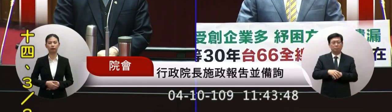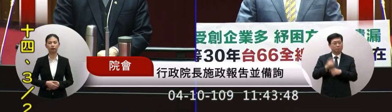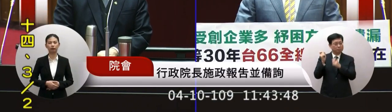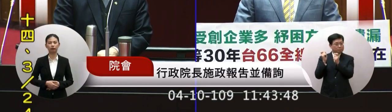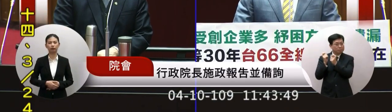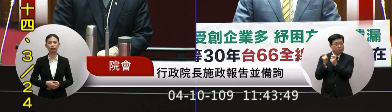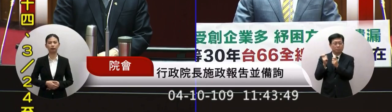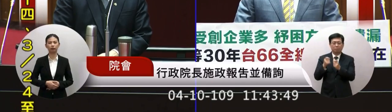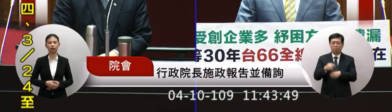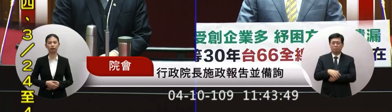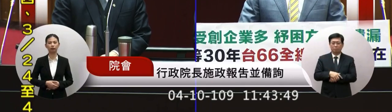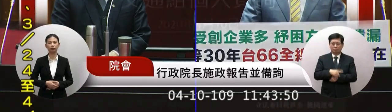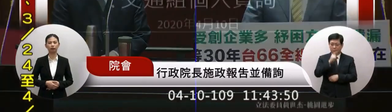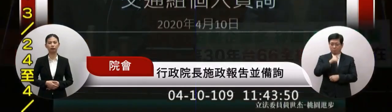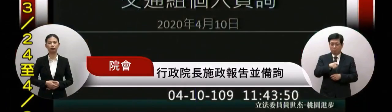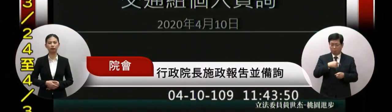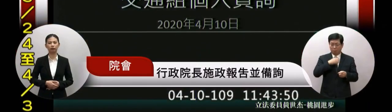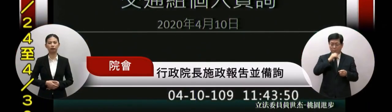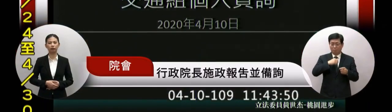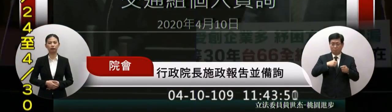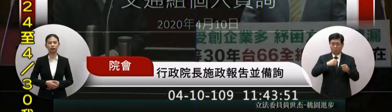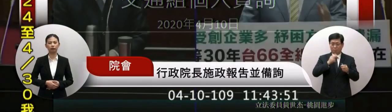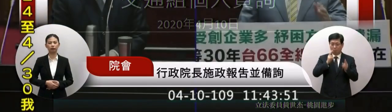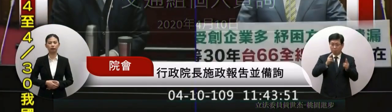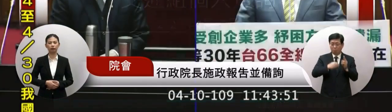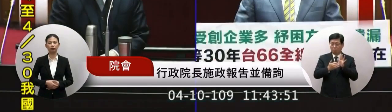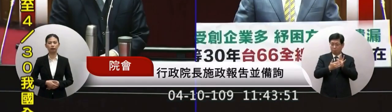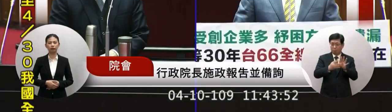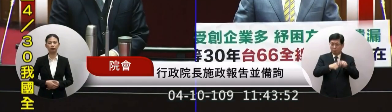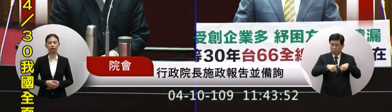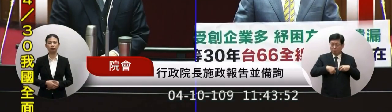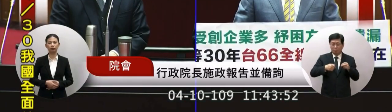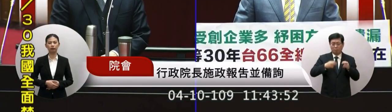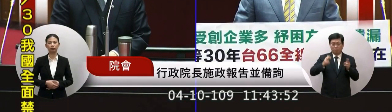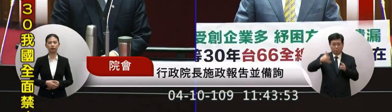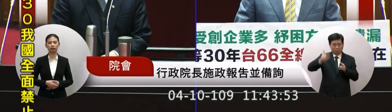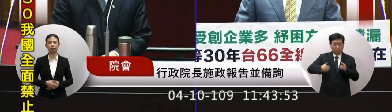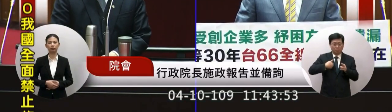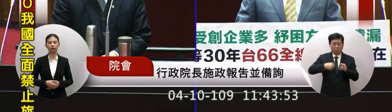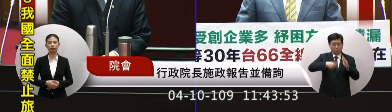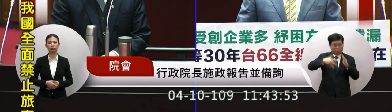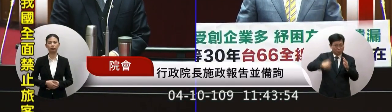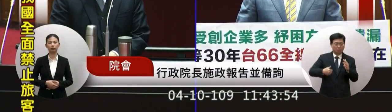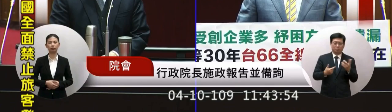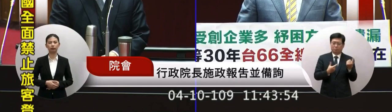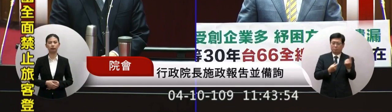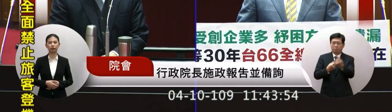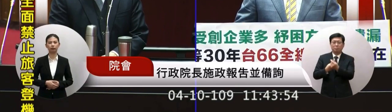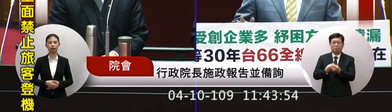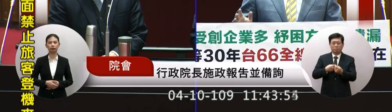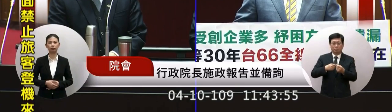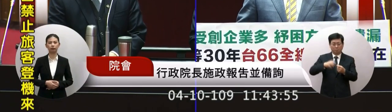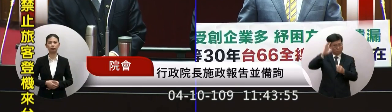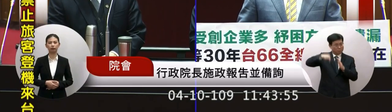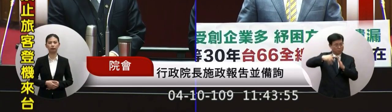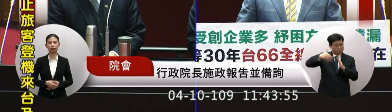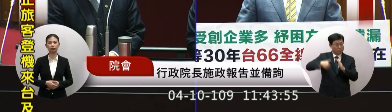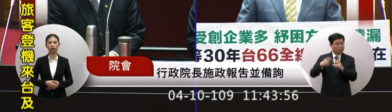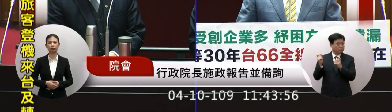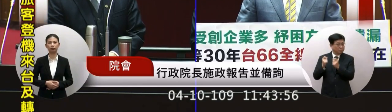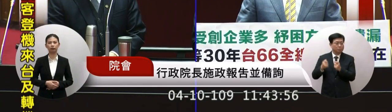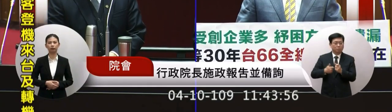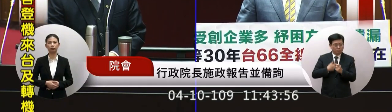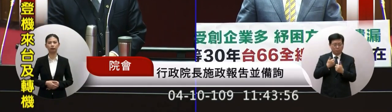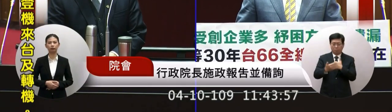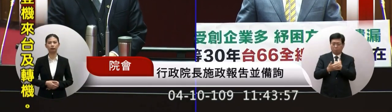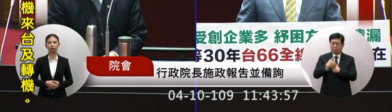呢，我们的中央疫情指挥中心也好，我们的现在总指挥官哈，我们的院长也好哈，苏院长在这段期间呢，给国